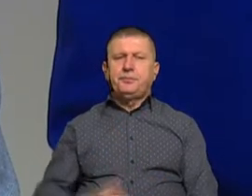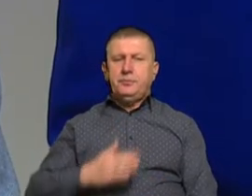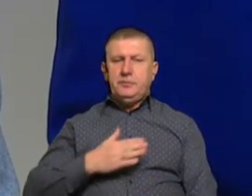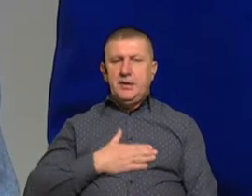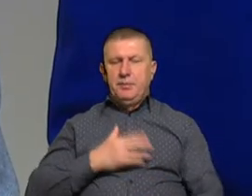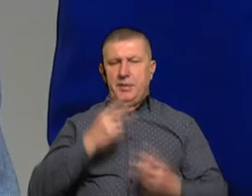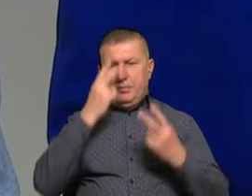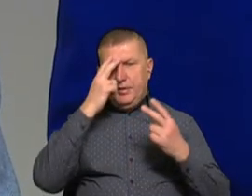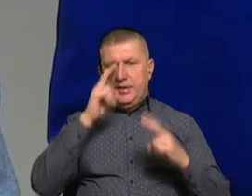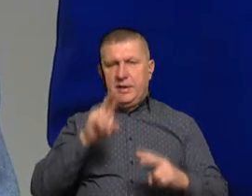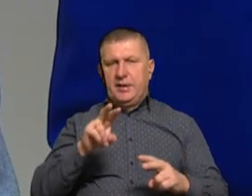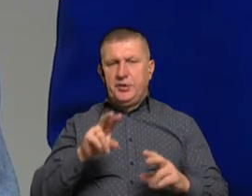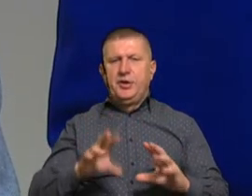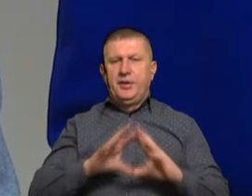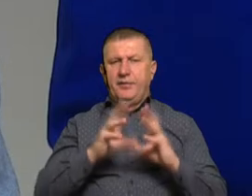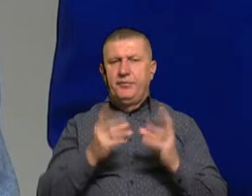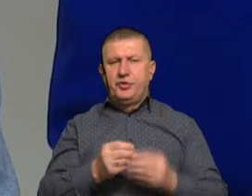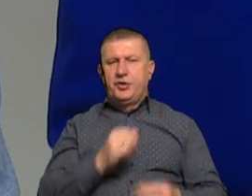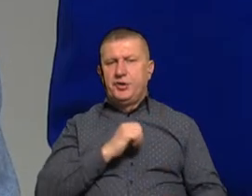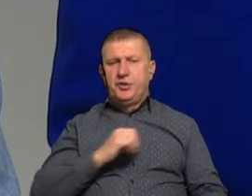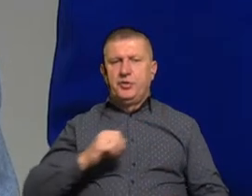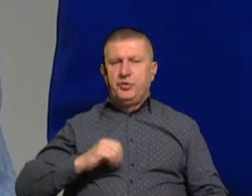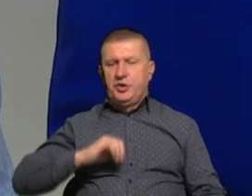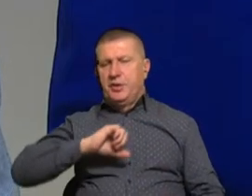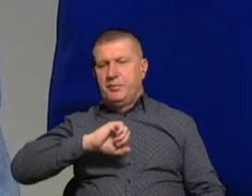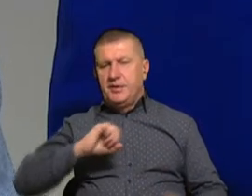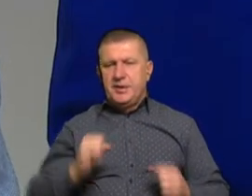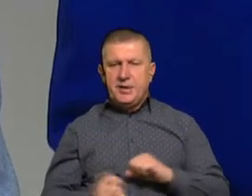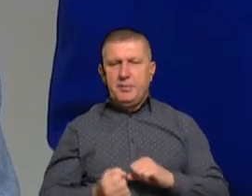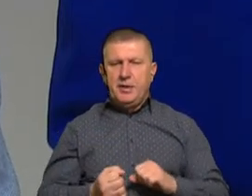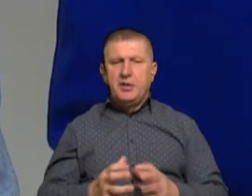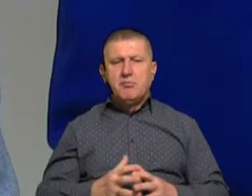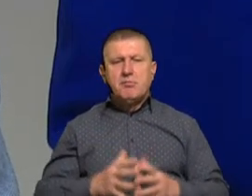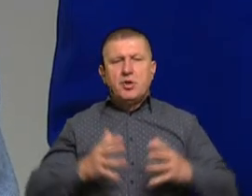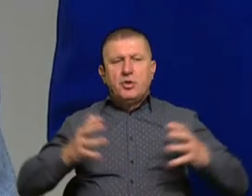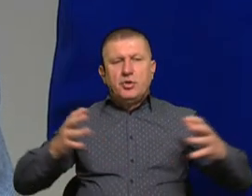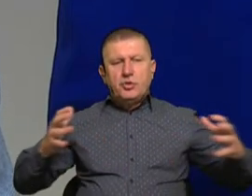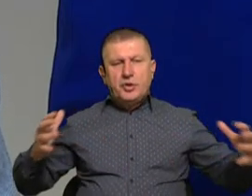nadzieję, że to wszystko się zmieni. Oczywiście poszerzanie bazy